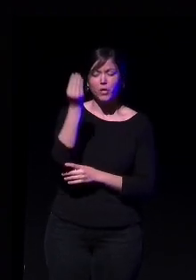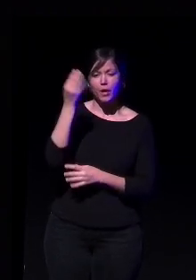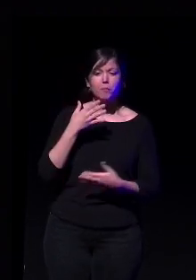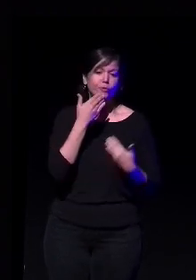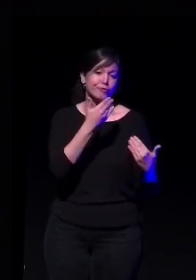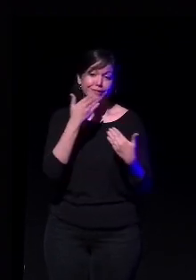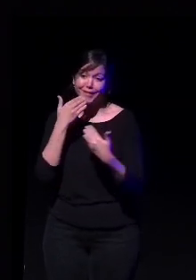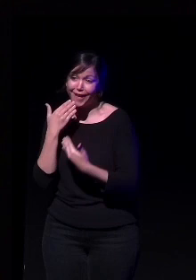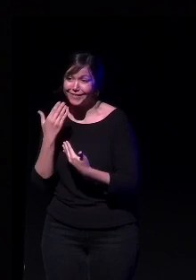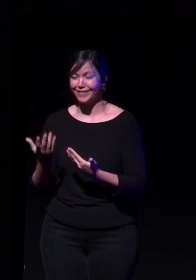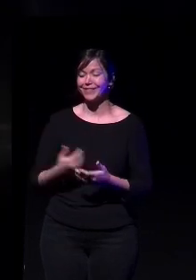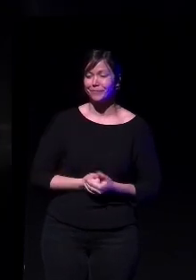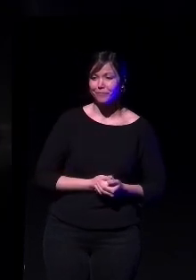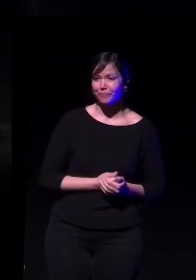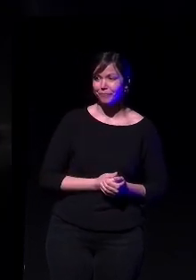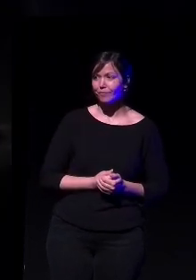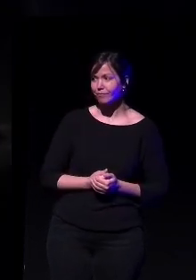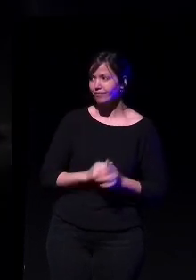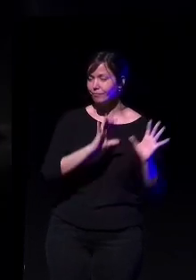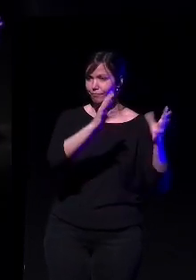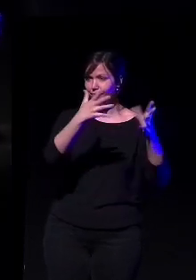i moltes felicitats als guardonats.